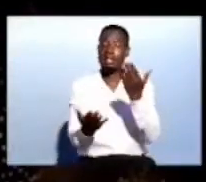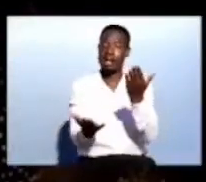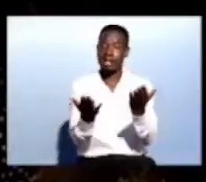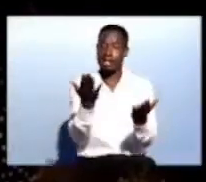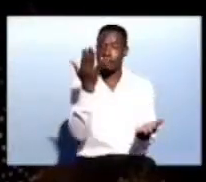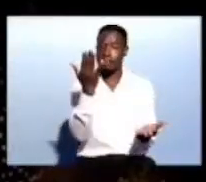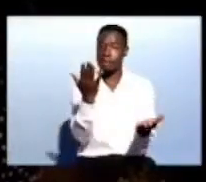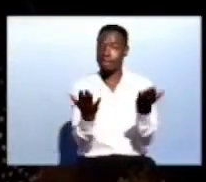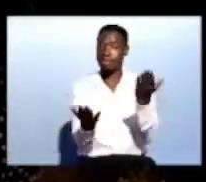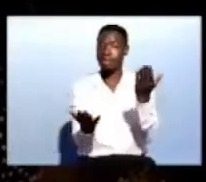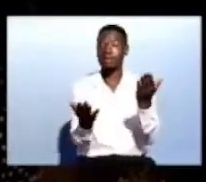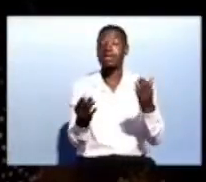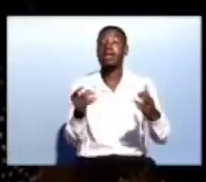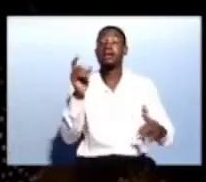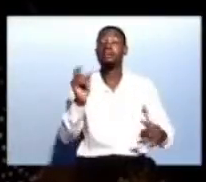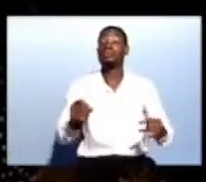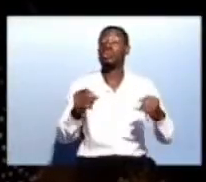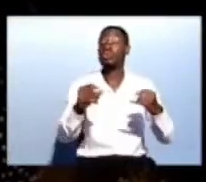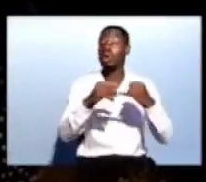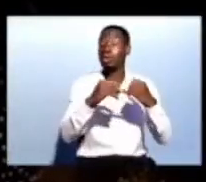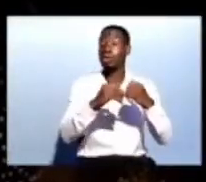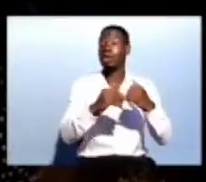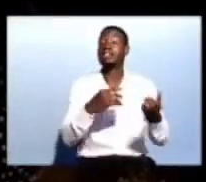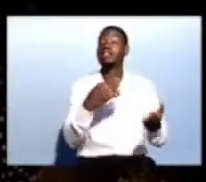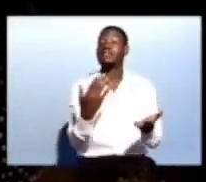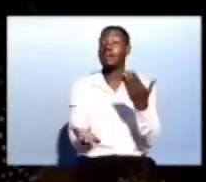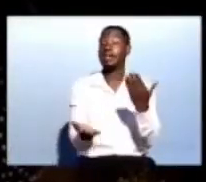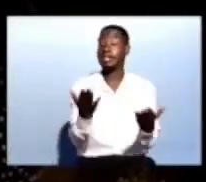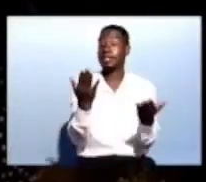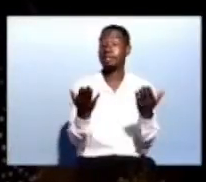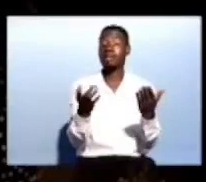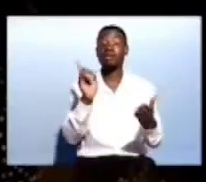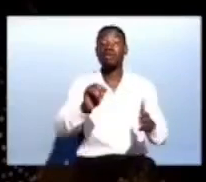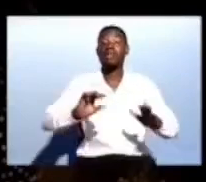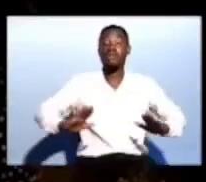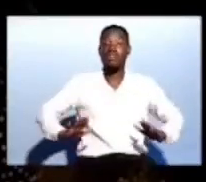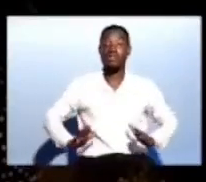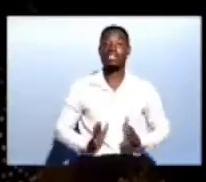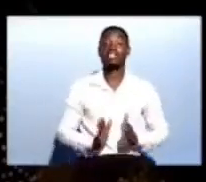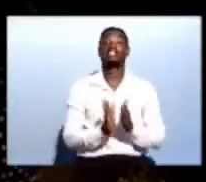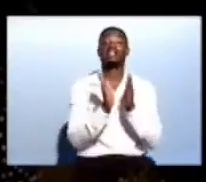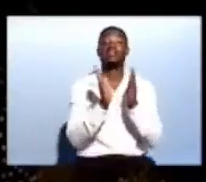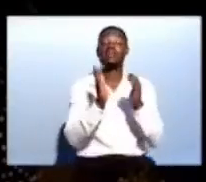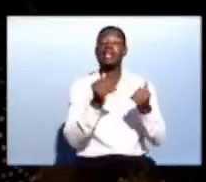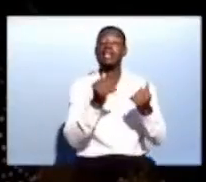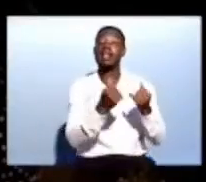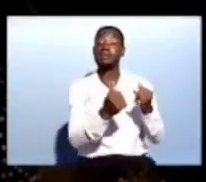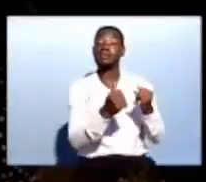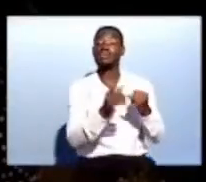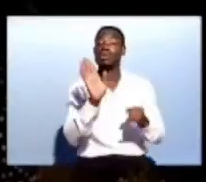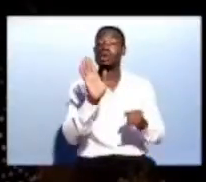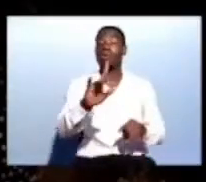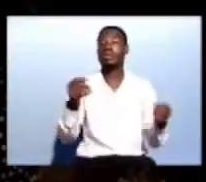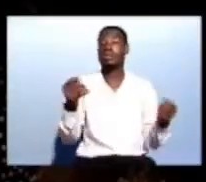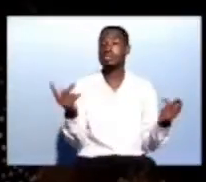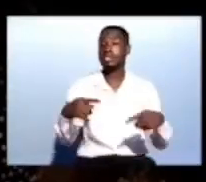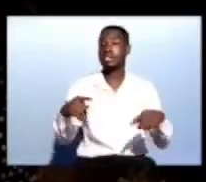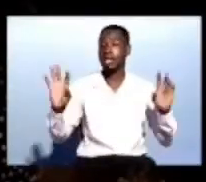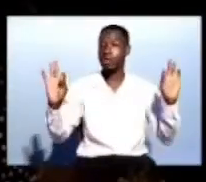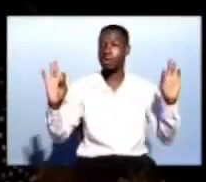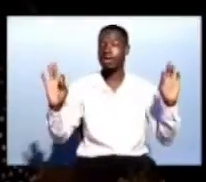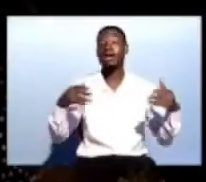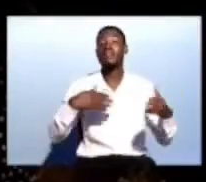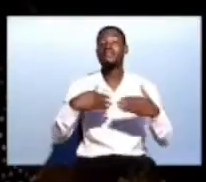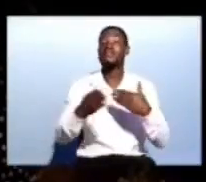tathmini. Mwanandoa, jifanyie tathmini unavyoishi na mwenzi wako, je, ni sawa?